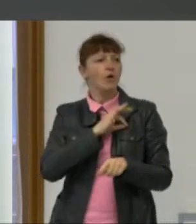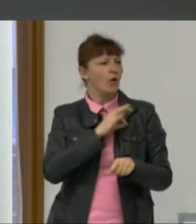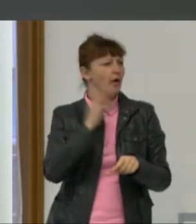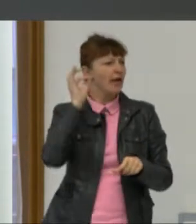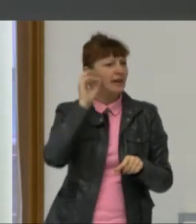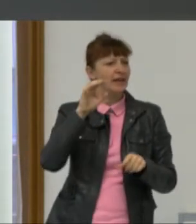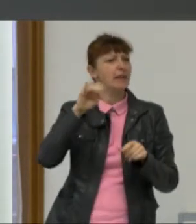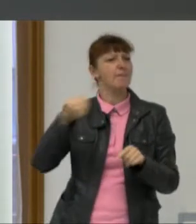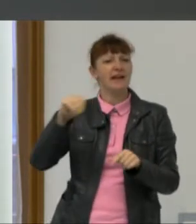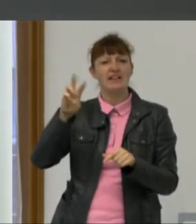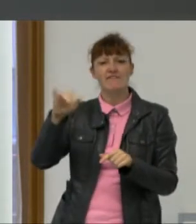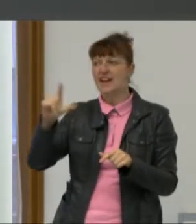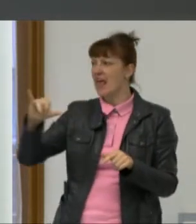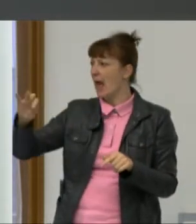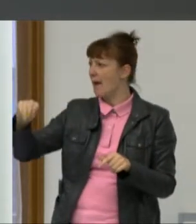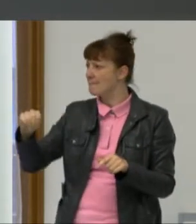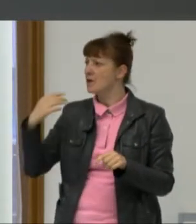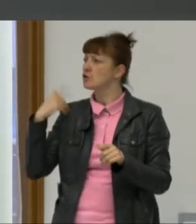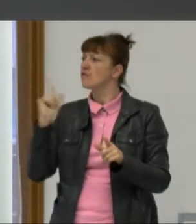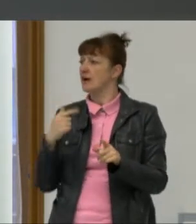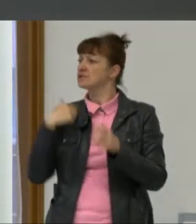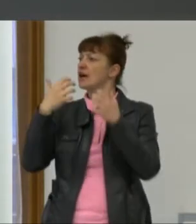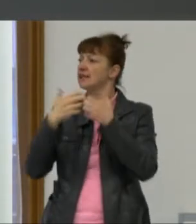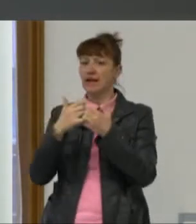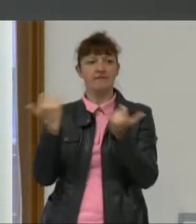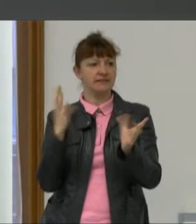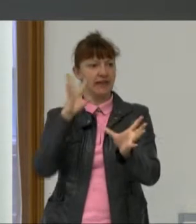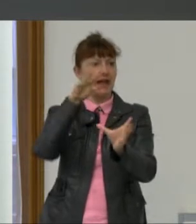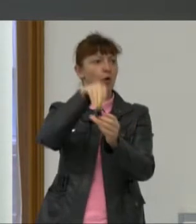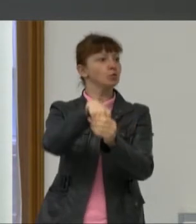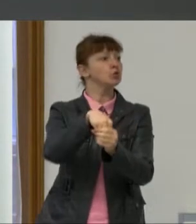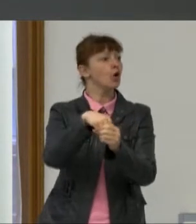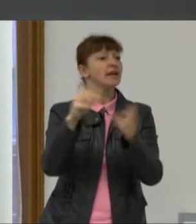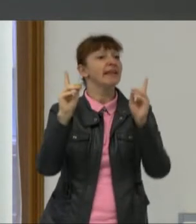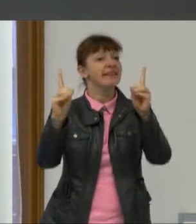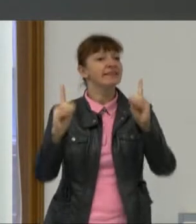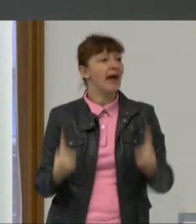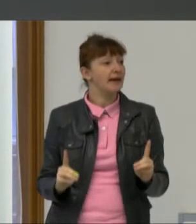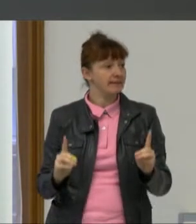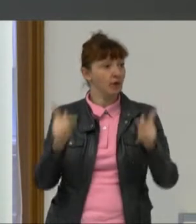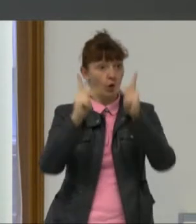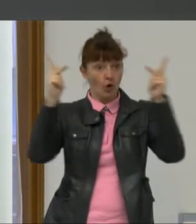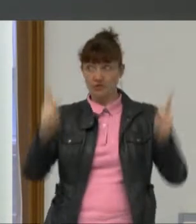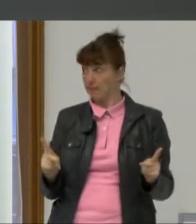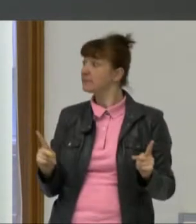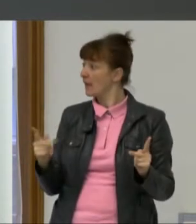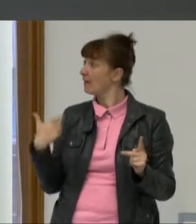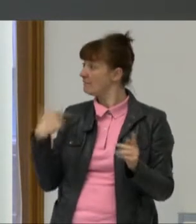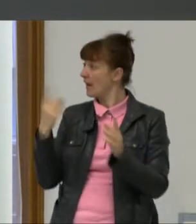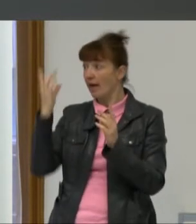Pädagogischen Hochschule Wien hat in einem ihrer Bücher inklusionstaugliche Didaktikkonzepte als Konzepte